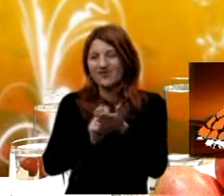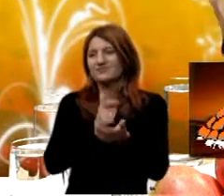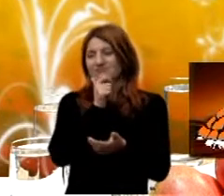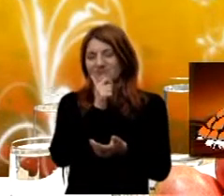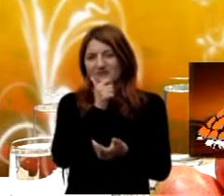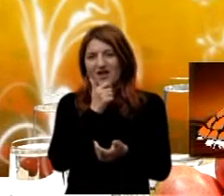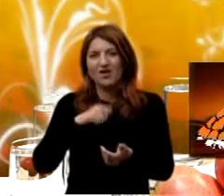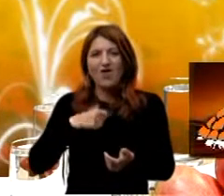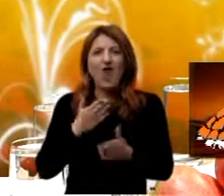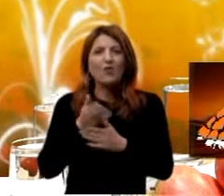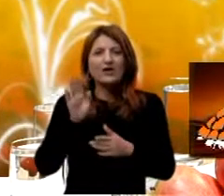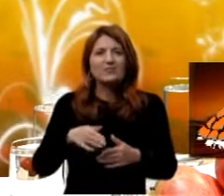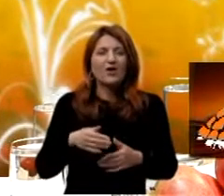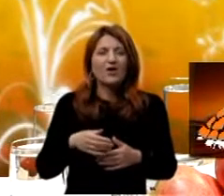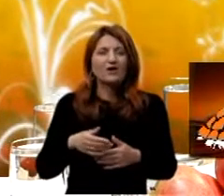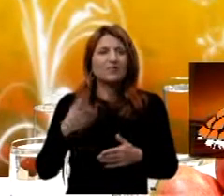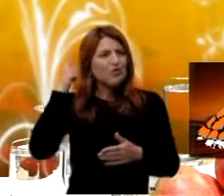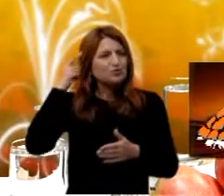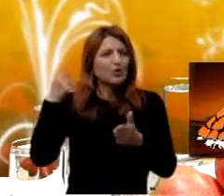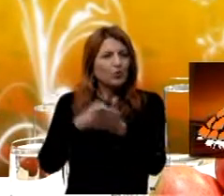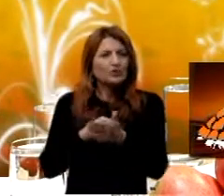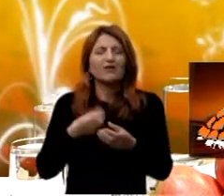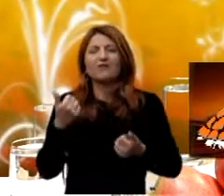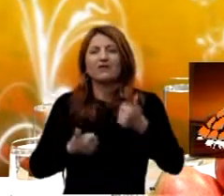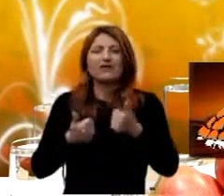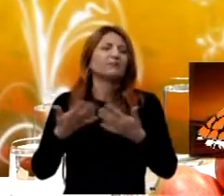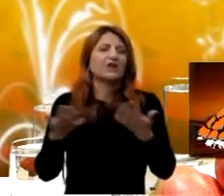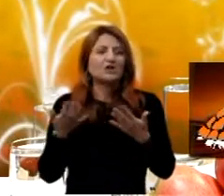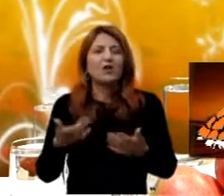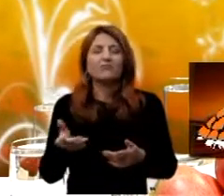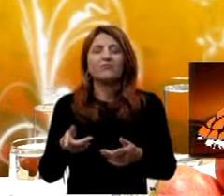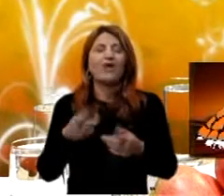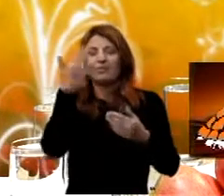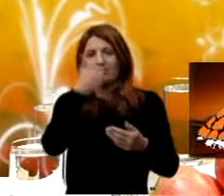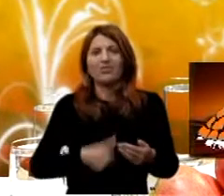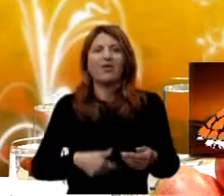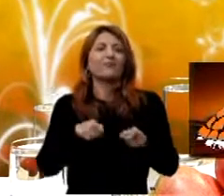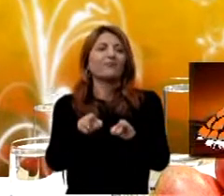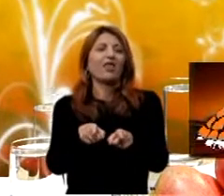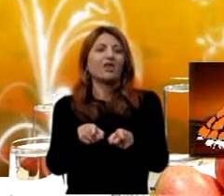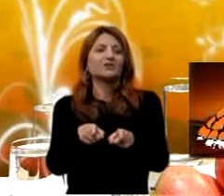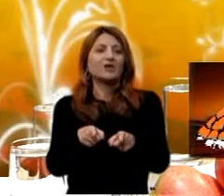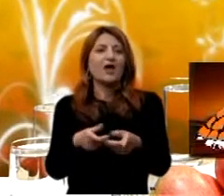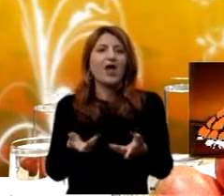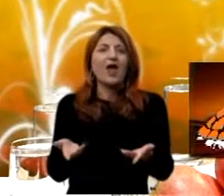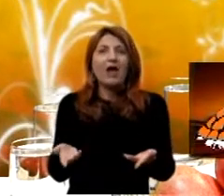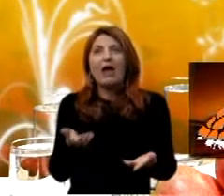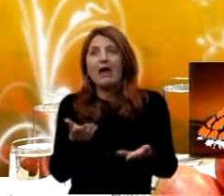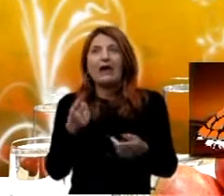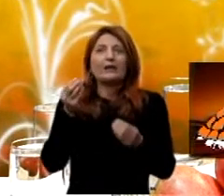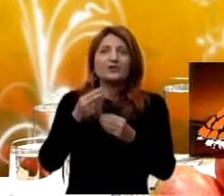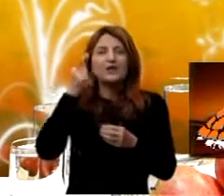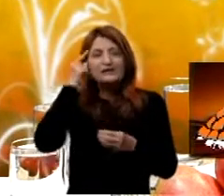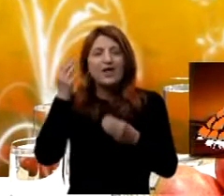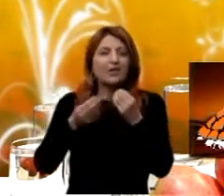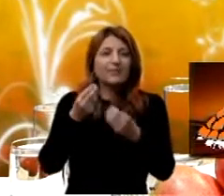životnoj dobi, ako se ima cerebralni udar ili nešto takvo, da je nepokretna osoba, još uvijek nekako zna, ne zna, ali ipak je u